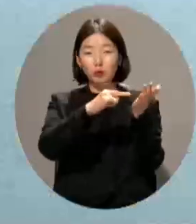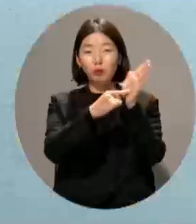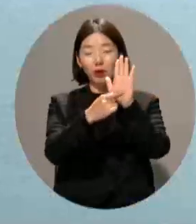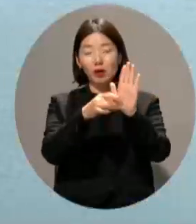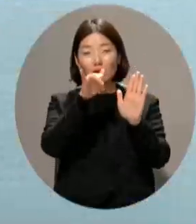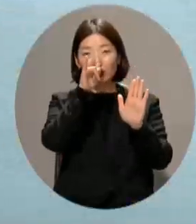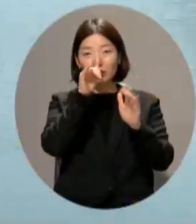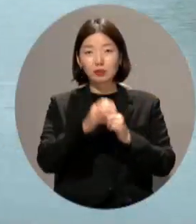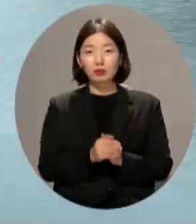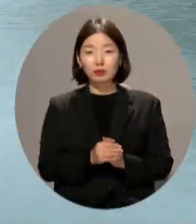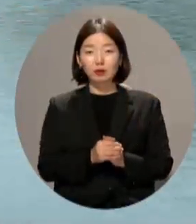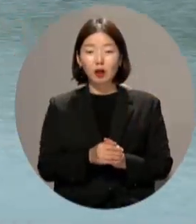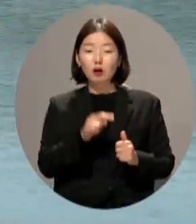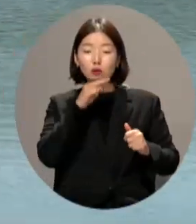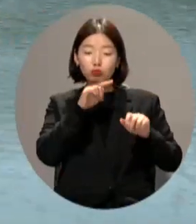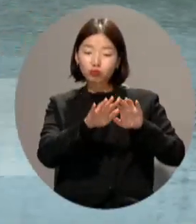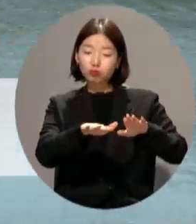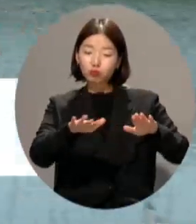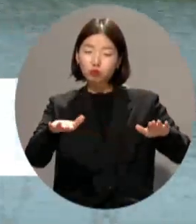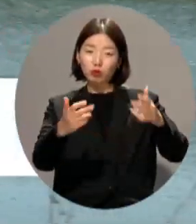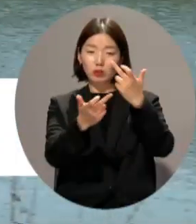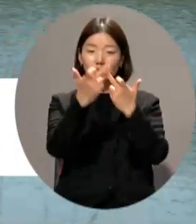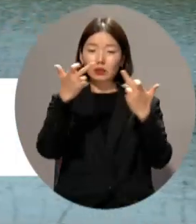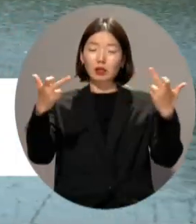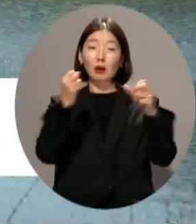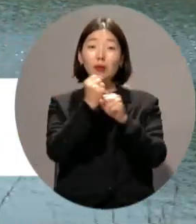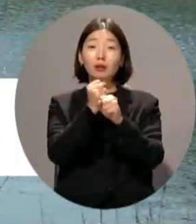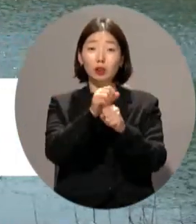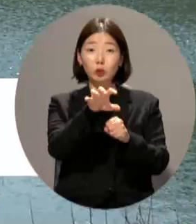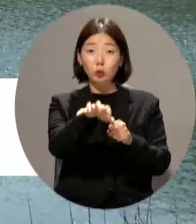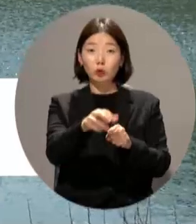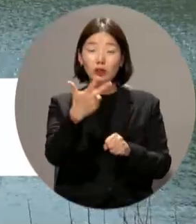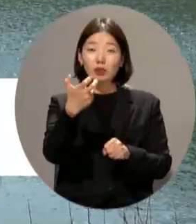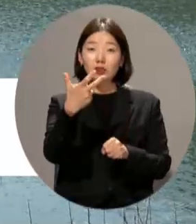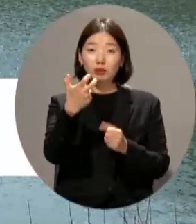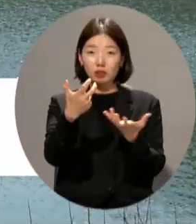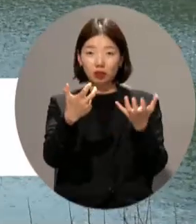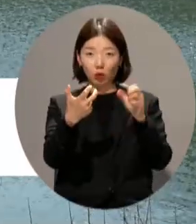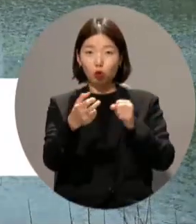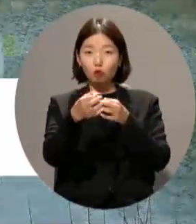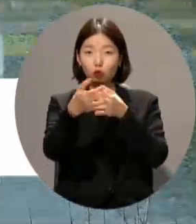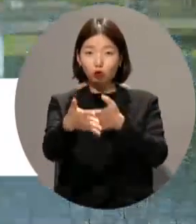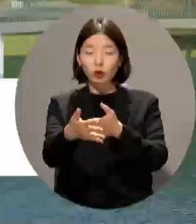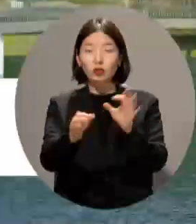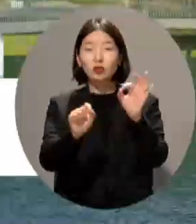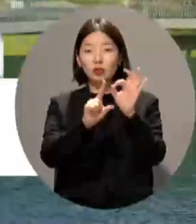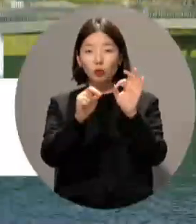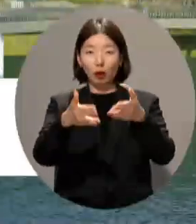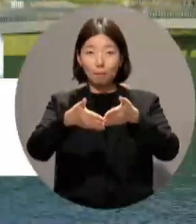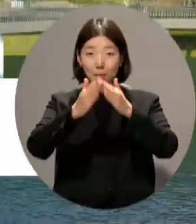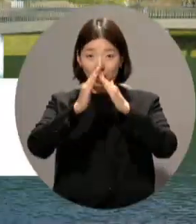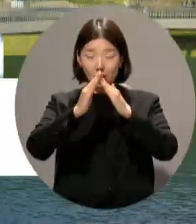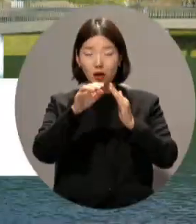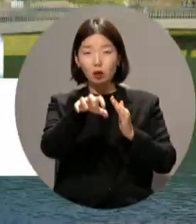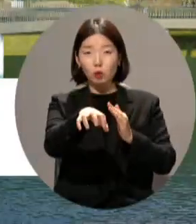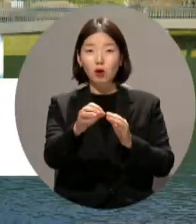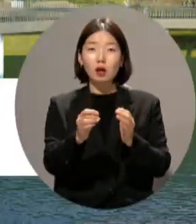드러냅니다. 푸른 물빛과 산그늘이 만나는 곳에 77억 원을 투입해 올 10월에 완공